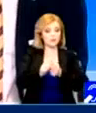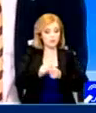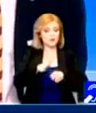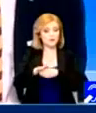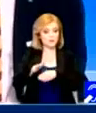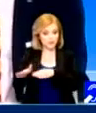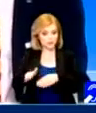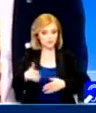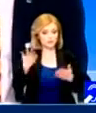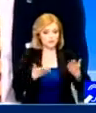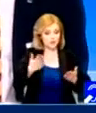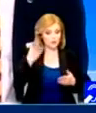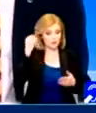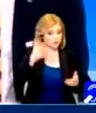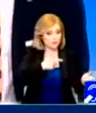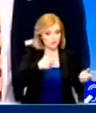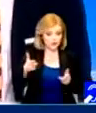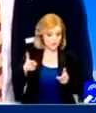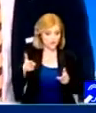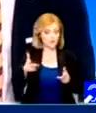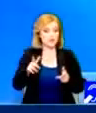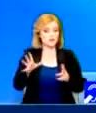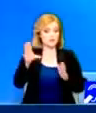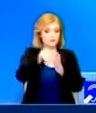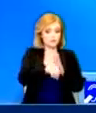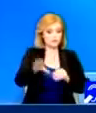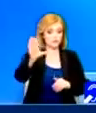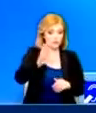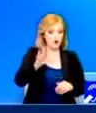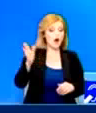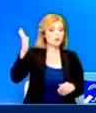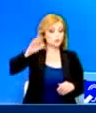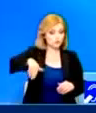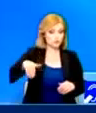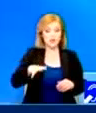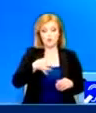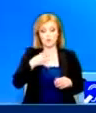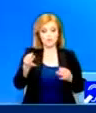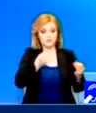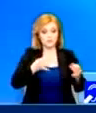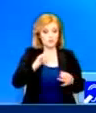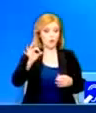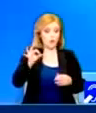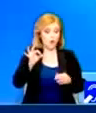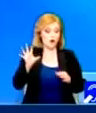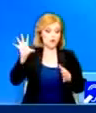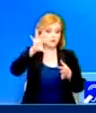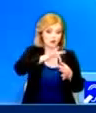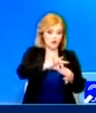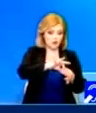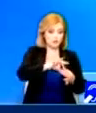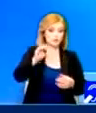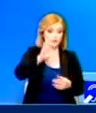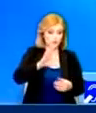Republica Moldova nu este pregătită de aderarea la Uniunea Europeană, atunci orice discuție despre aderare, când o voi purta